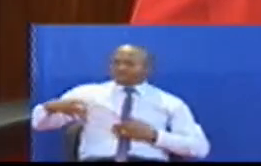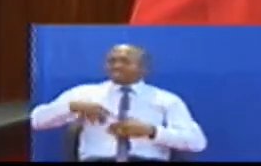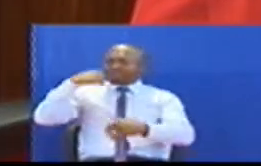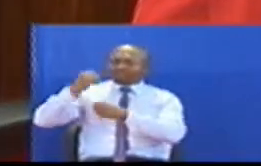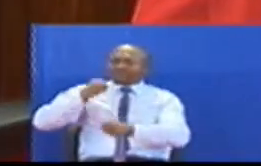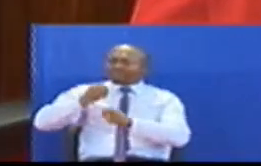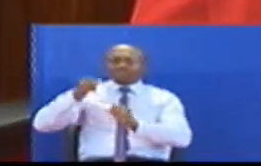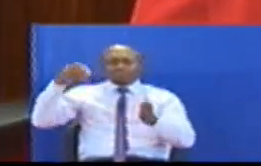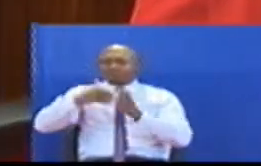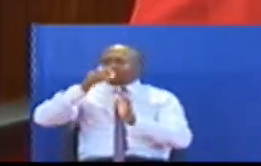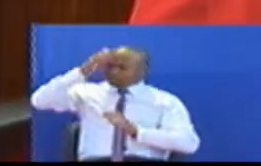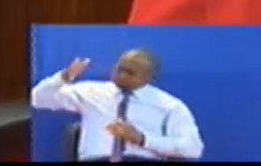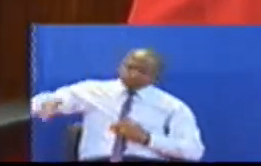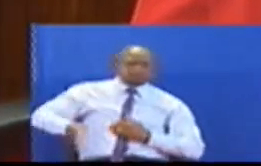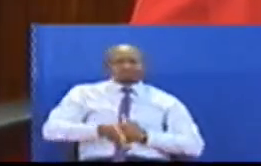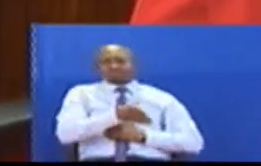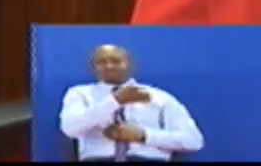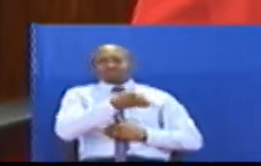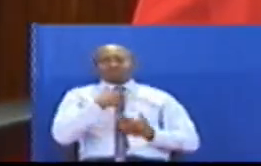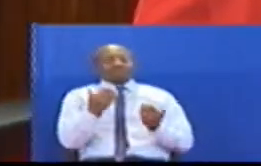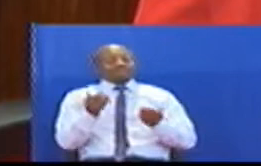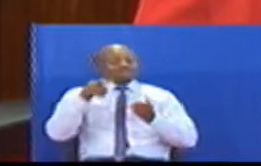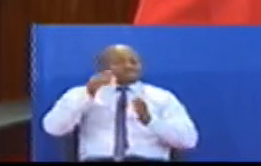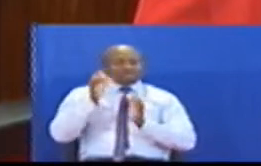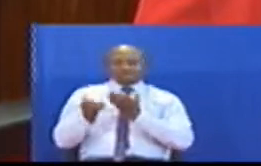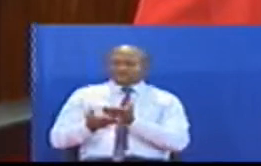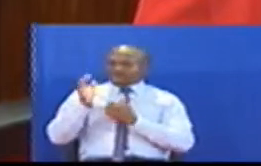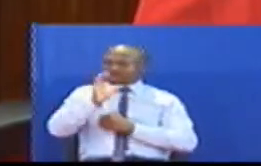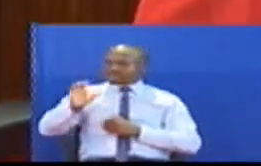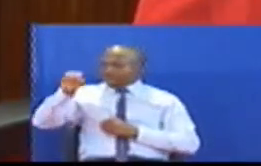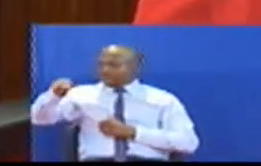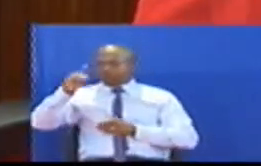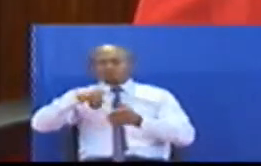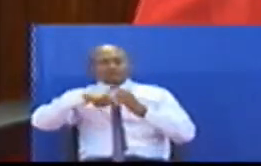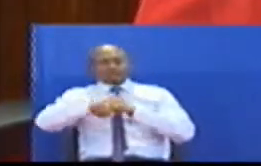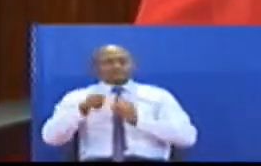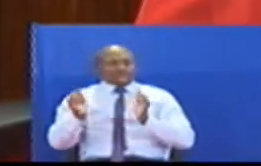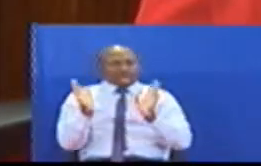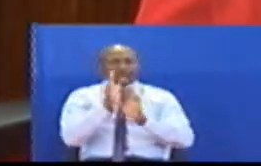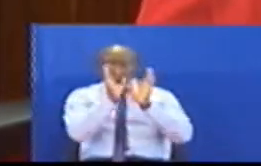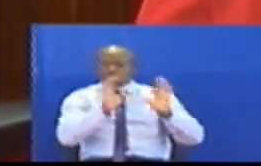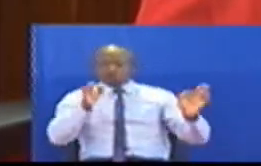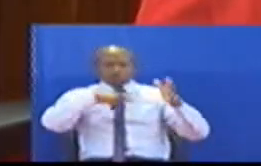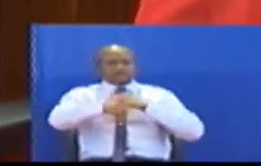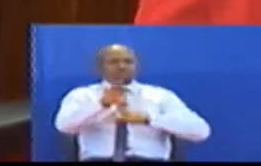manane, limeiweka CCM katika hali nzuri ya kuingia kwenye uchaguzi tukiwa na